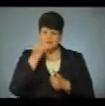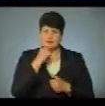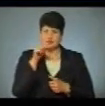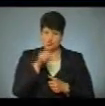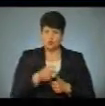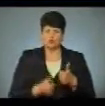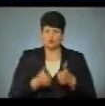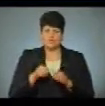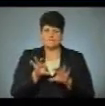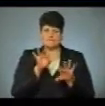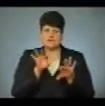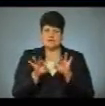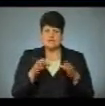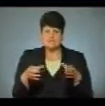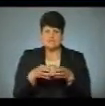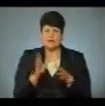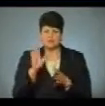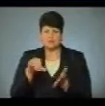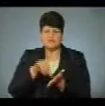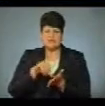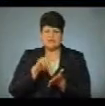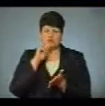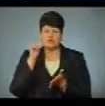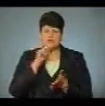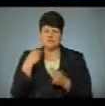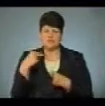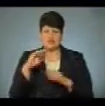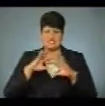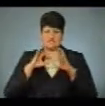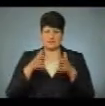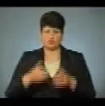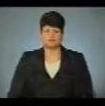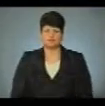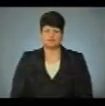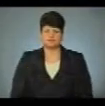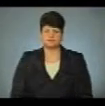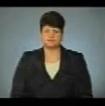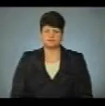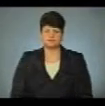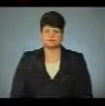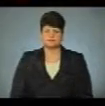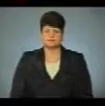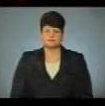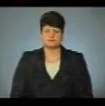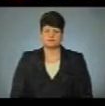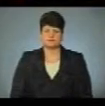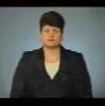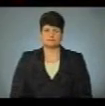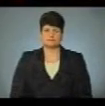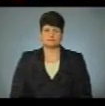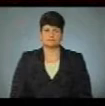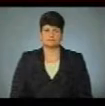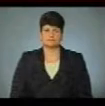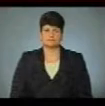турніру відібралась збірна, яка буде представляти Україну на чемпіонаті світу. Діана Ярошенко, Тарас Бурак, Оксана Галіяш.